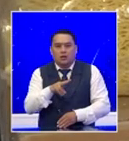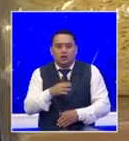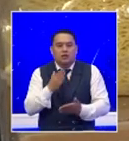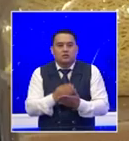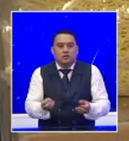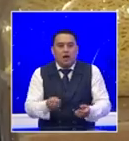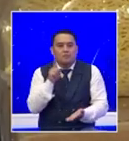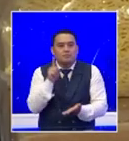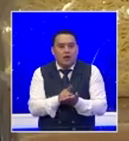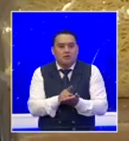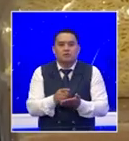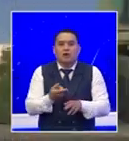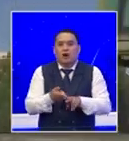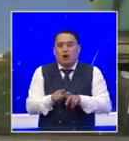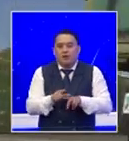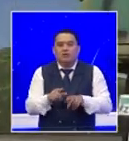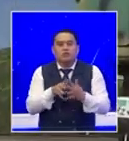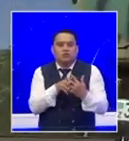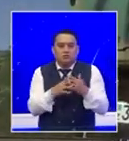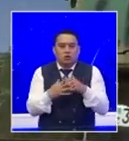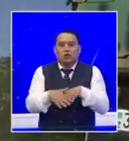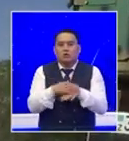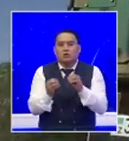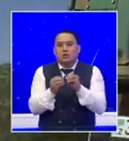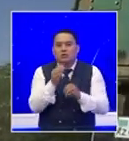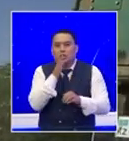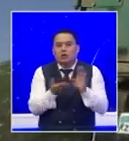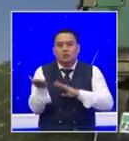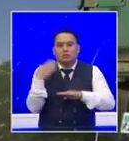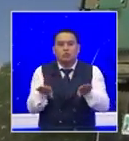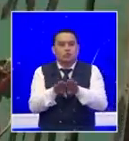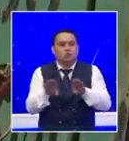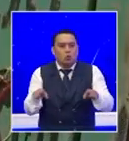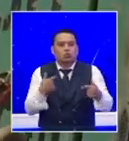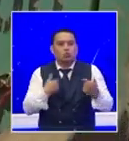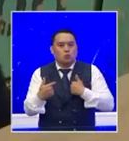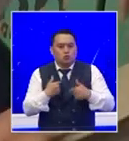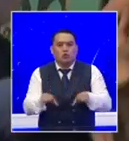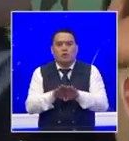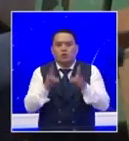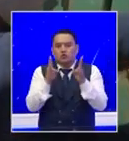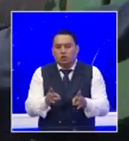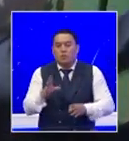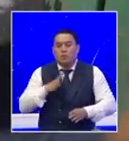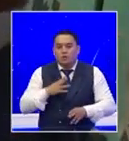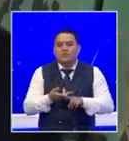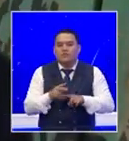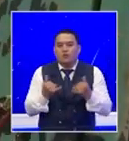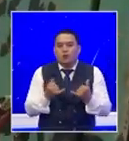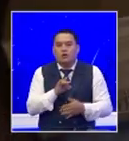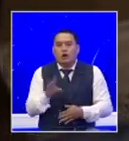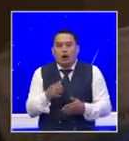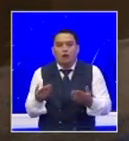является священным долгом, говорят кызлагашцы. Ведь 10 лет назад мы испытали такую же беду. Сельчане призывают всех жителей